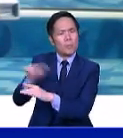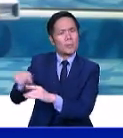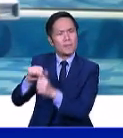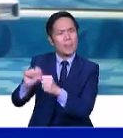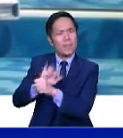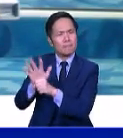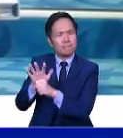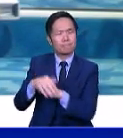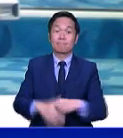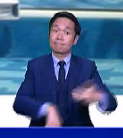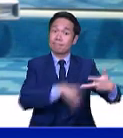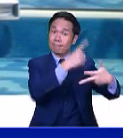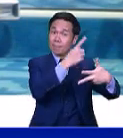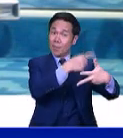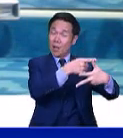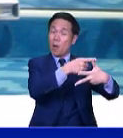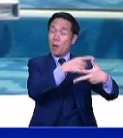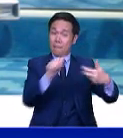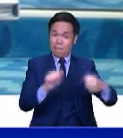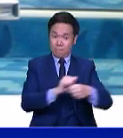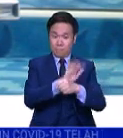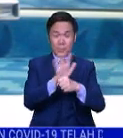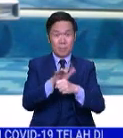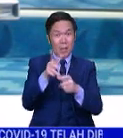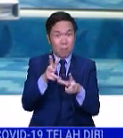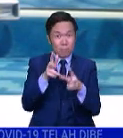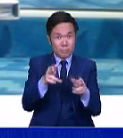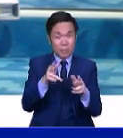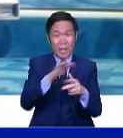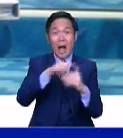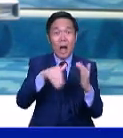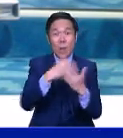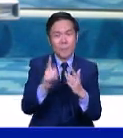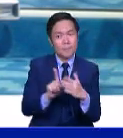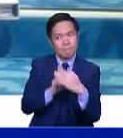Memutuskan rantaian penularan wabak melalui pemerkasaan